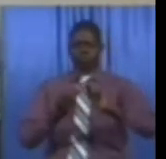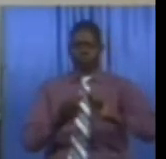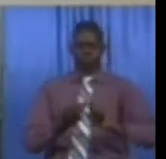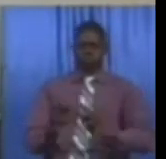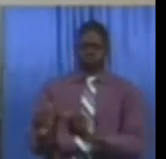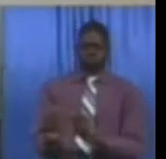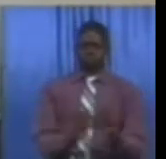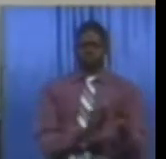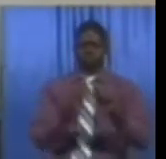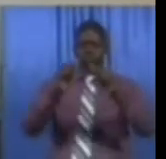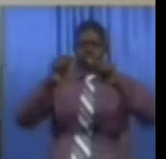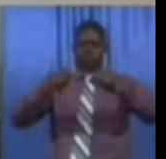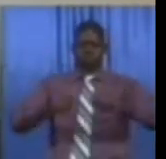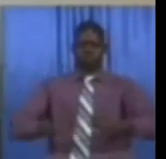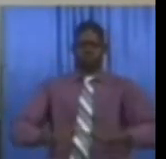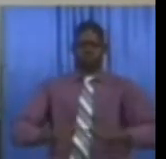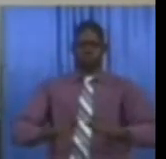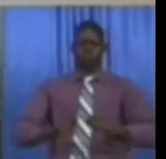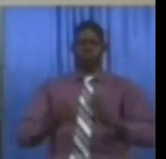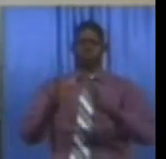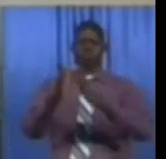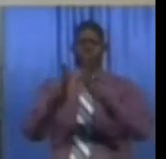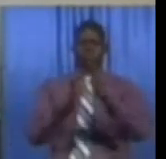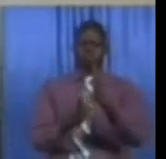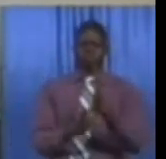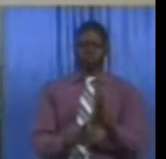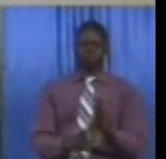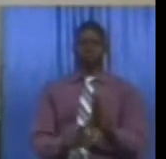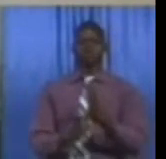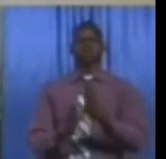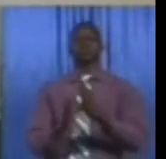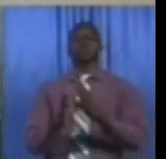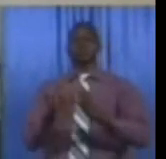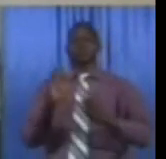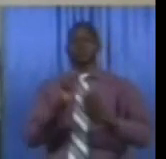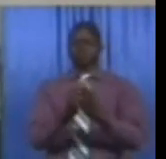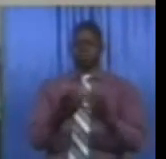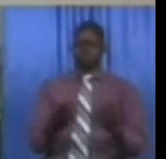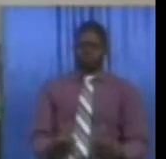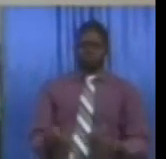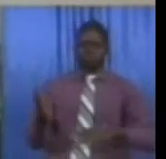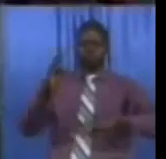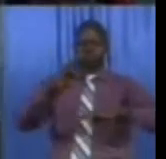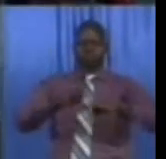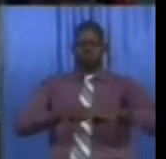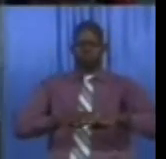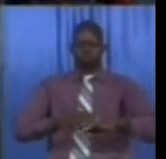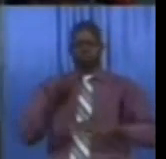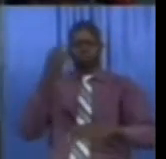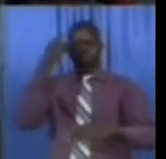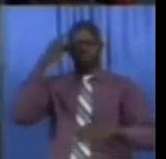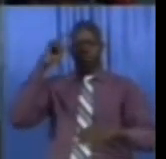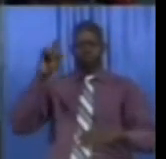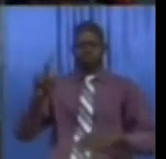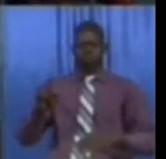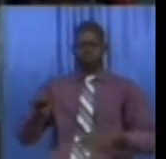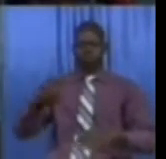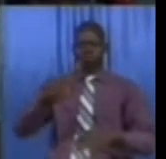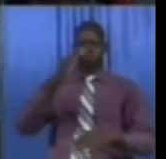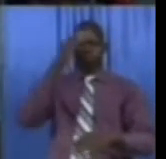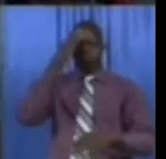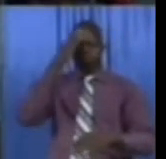d'actions possibles et légales. Et donc, c'est sous cet angle que nous on met la grève. Mais vous savez que